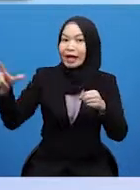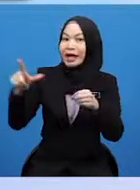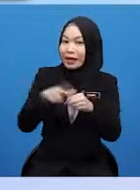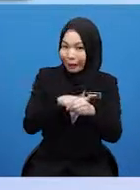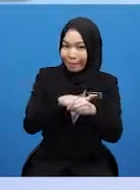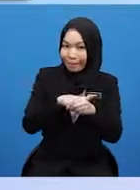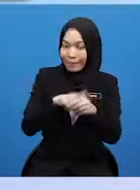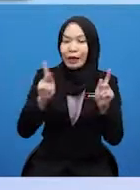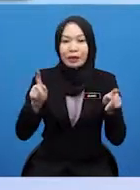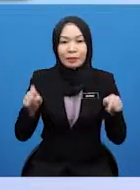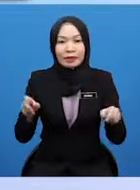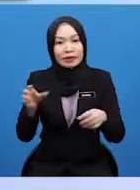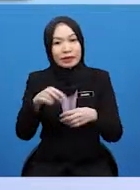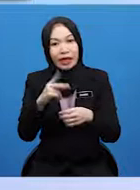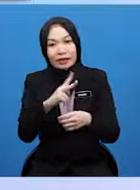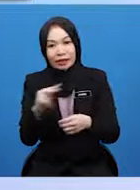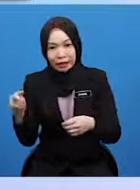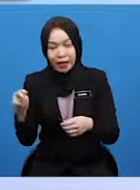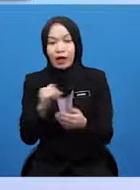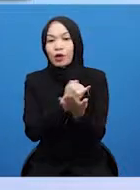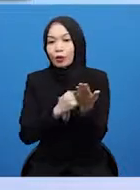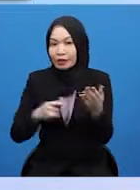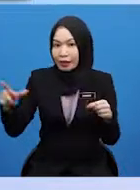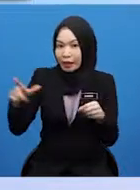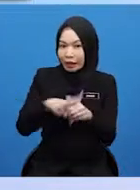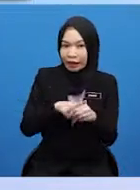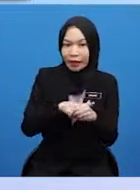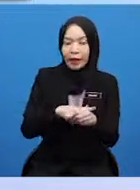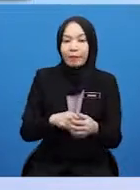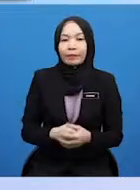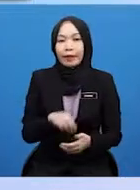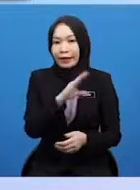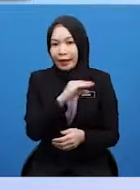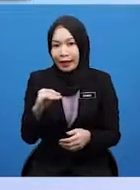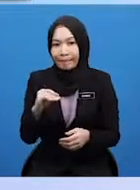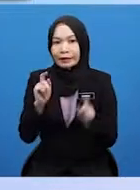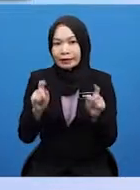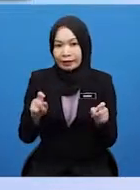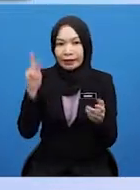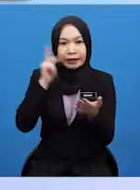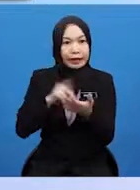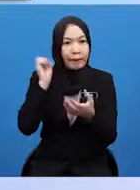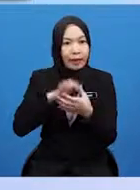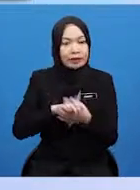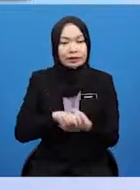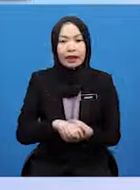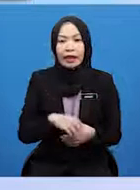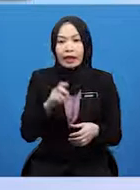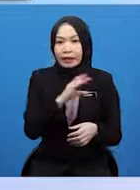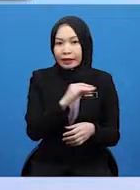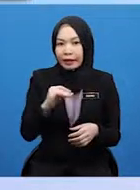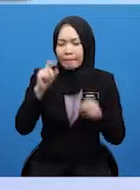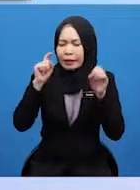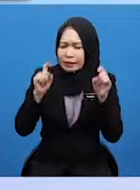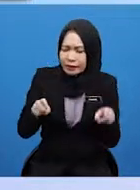komposisi lukisan telah dikenal pasti atau ditentukan dan haruslah dilengkapkan dengan kajian warna dan